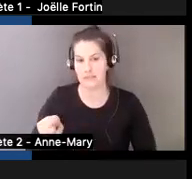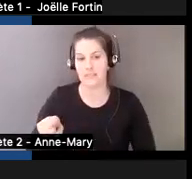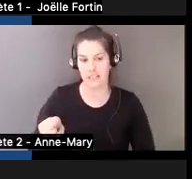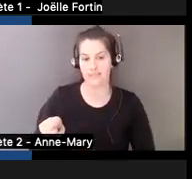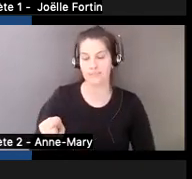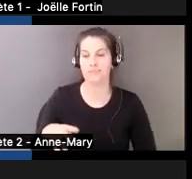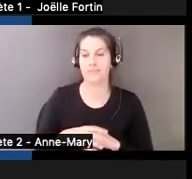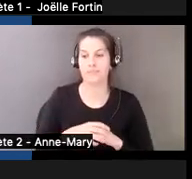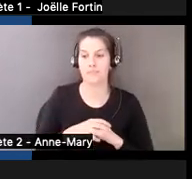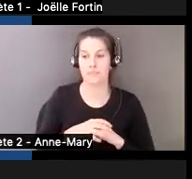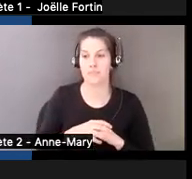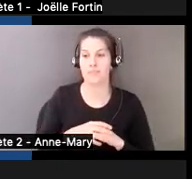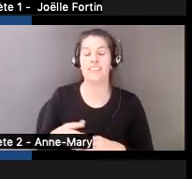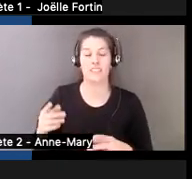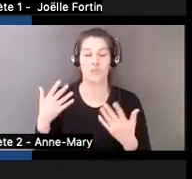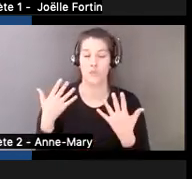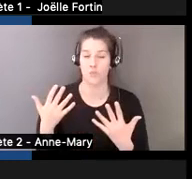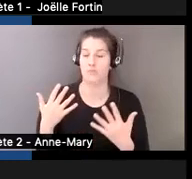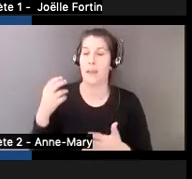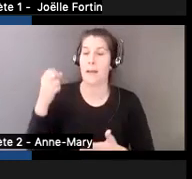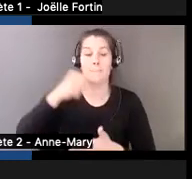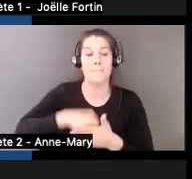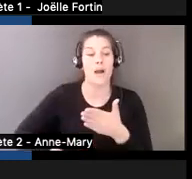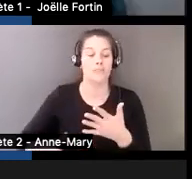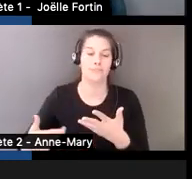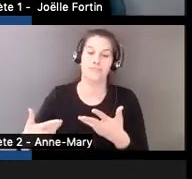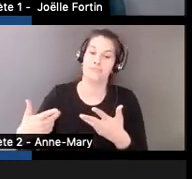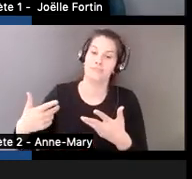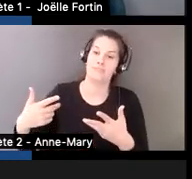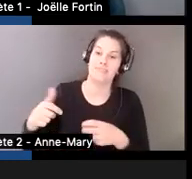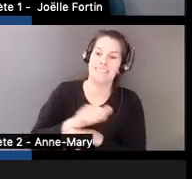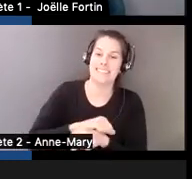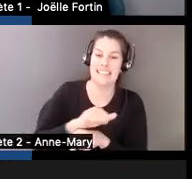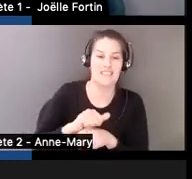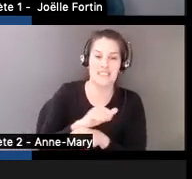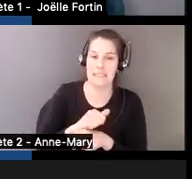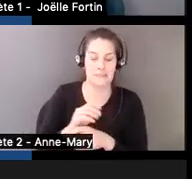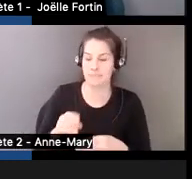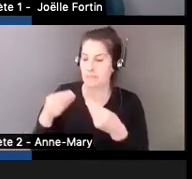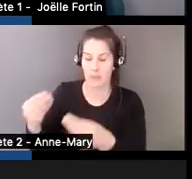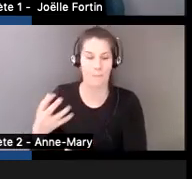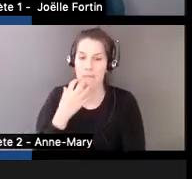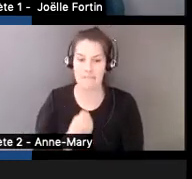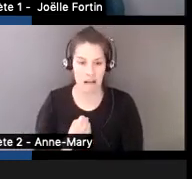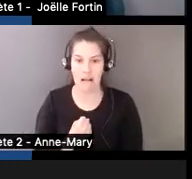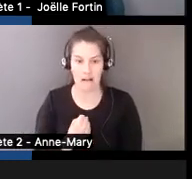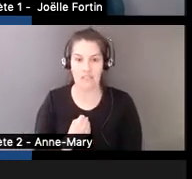liés à un manque d'activité adaptée et valorisante. Peut-être s'il y en a ici des intervenants dans les